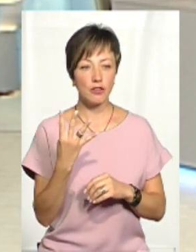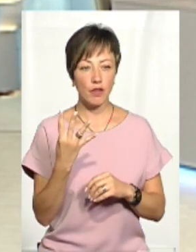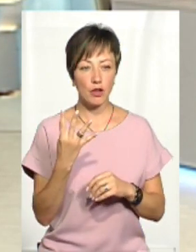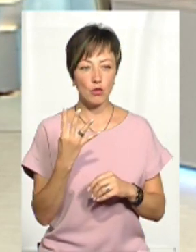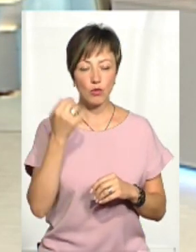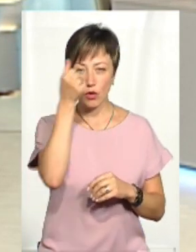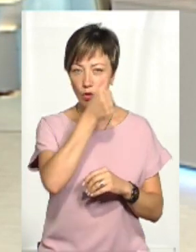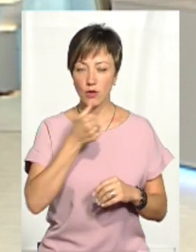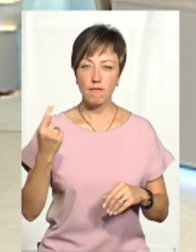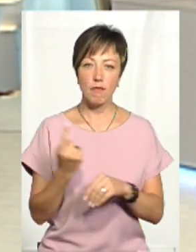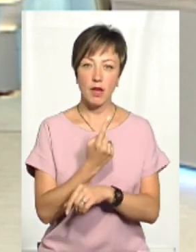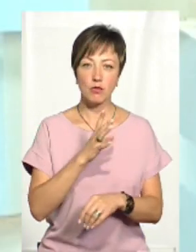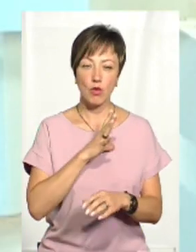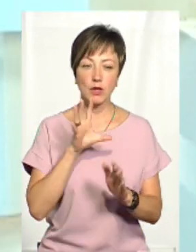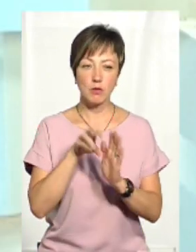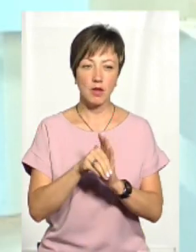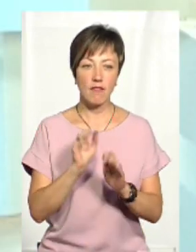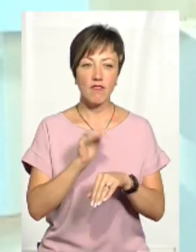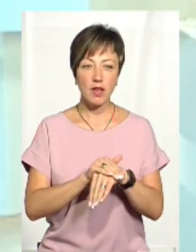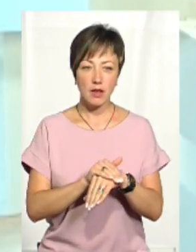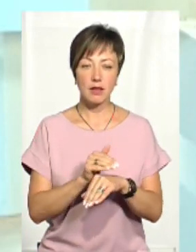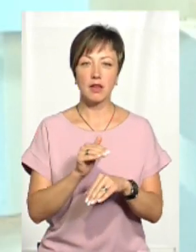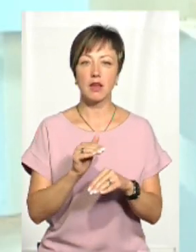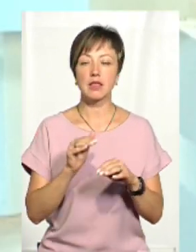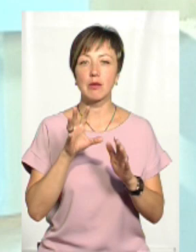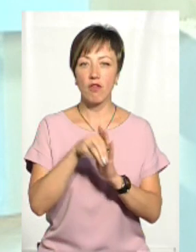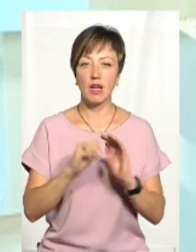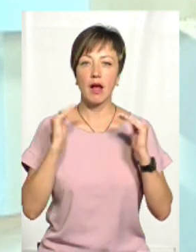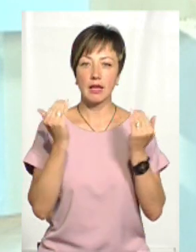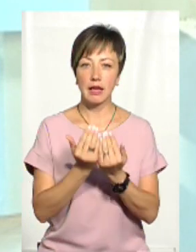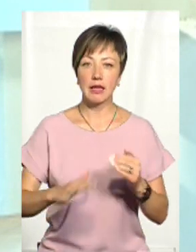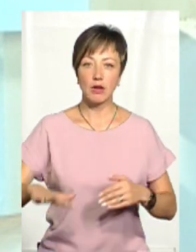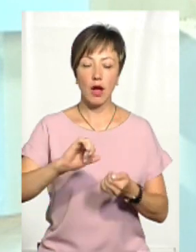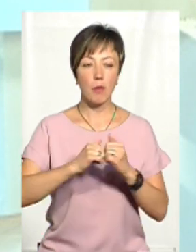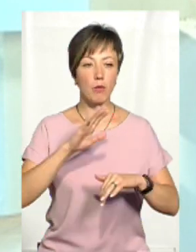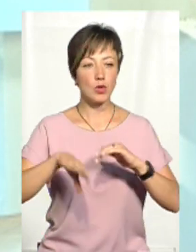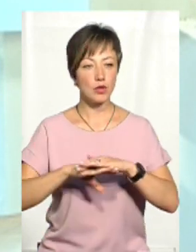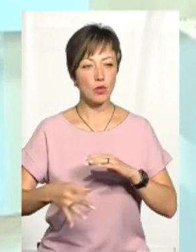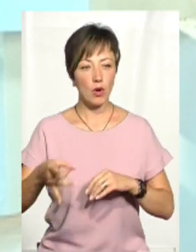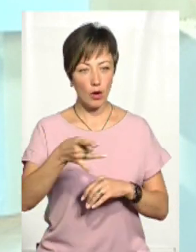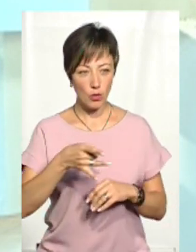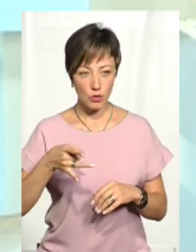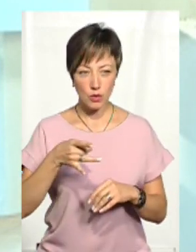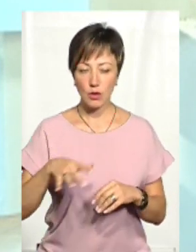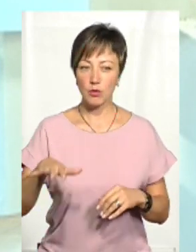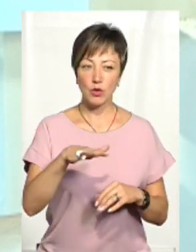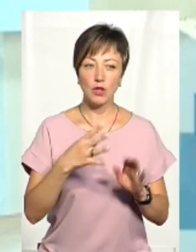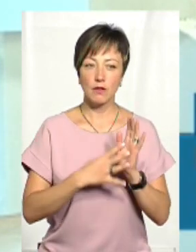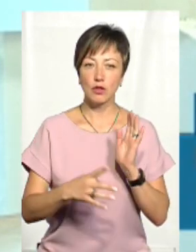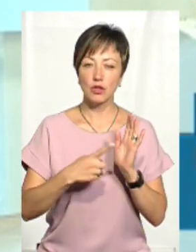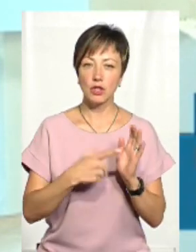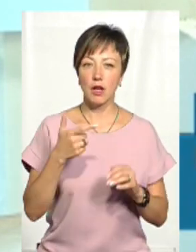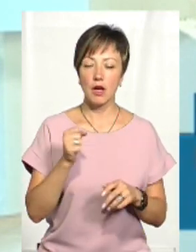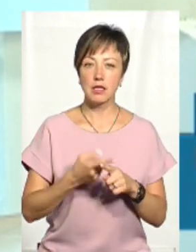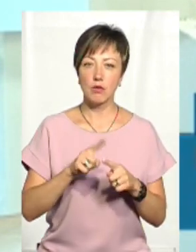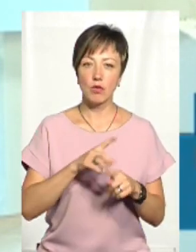2004 році, коли вперше було запроваджено виявлено і запроваджено карантин на території Кам'янець-Подільського району на площі 96